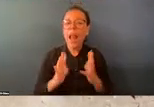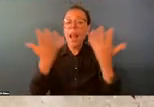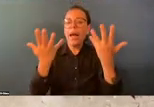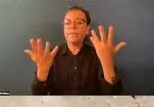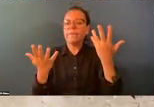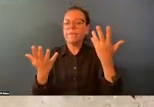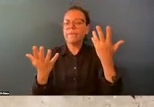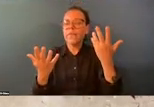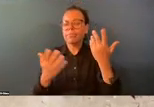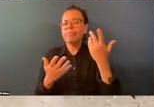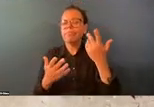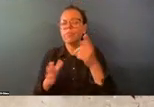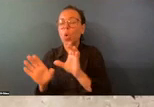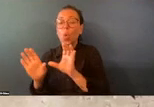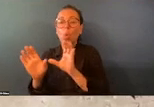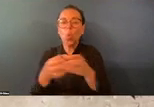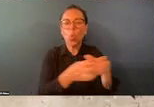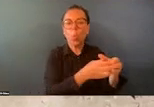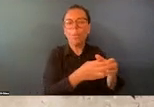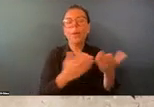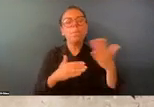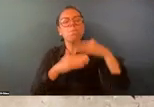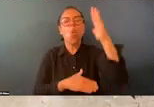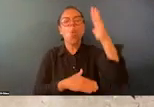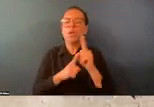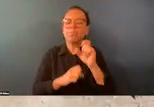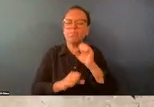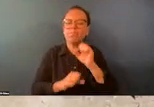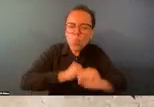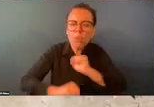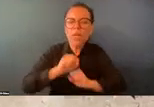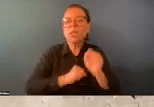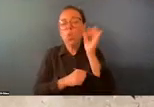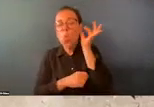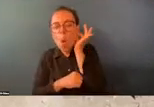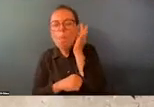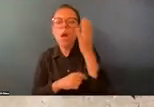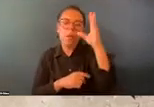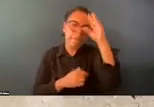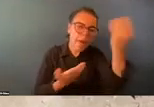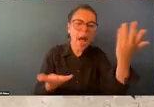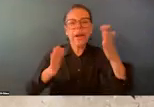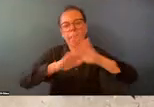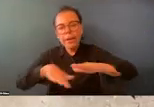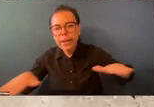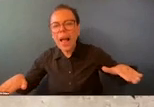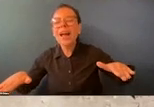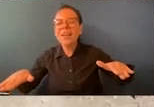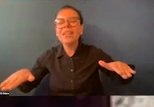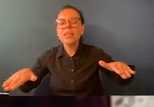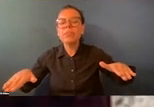годы вся жизнь на плечах наших женщин. Next slide, please.